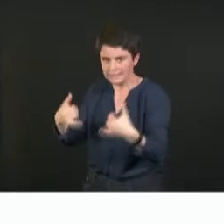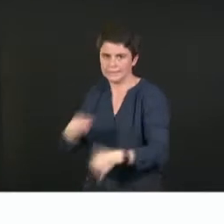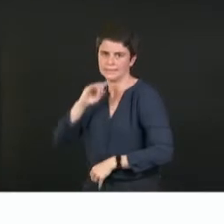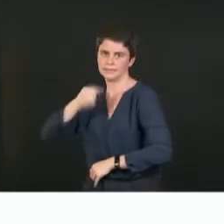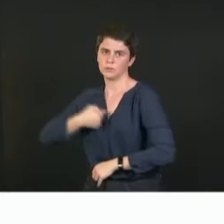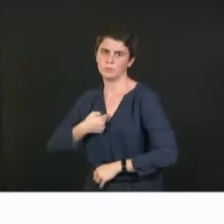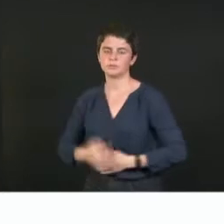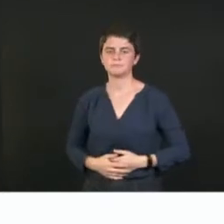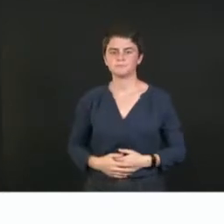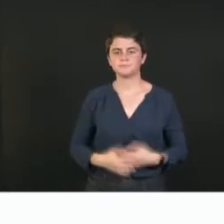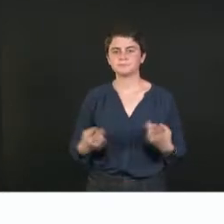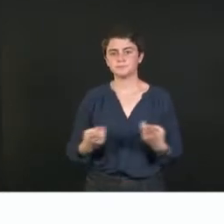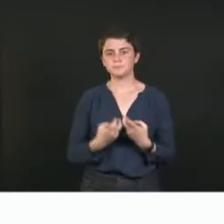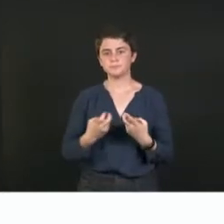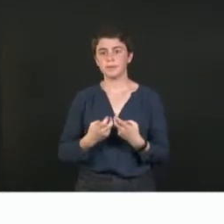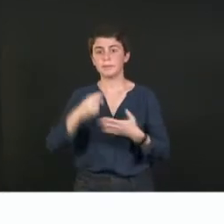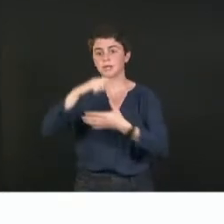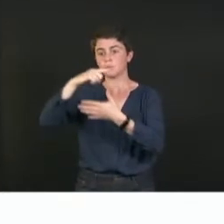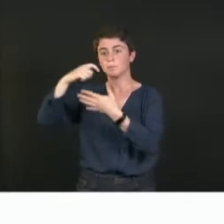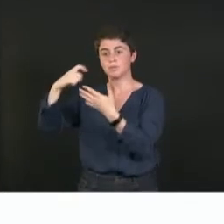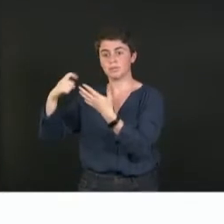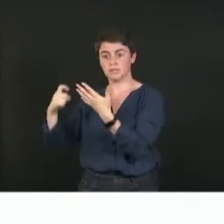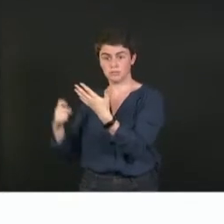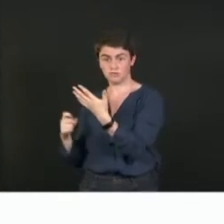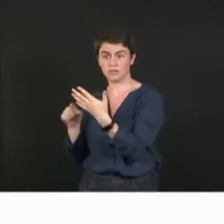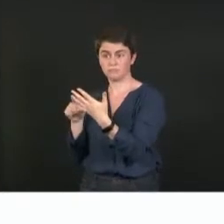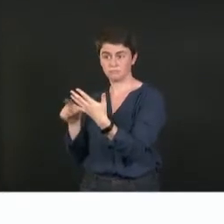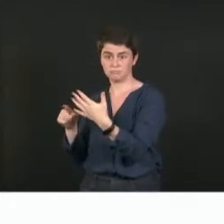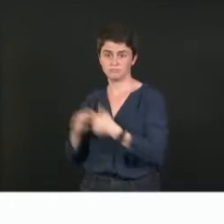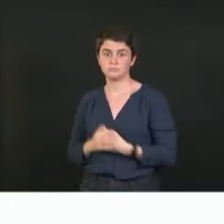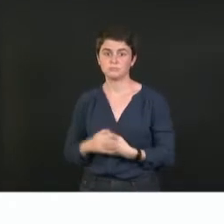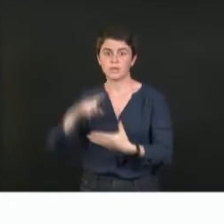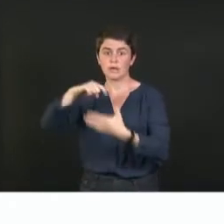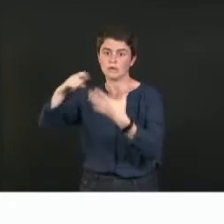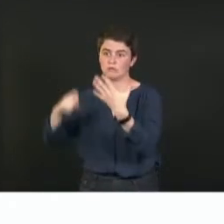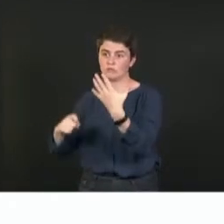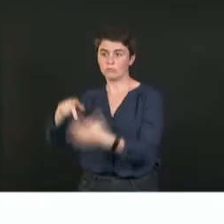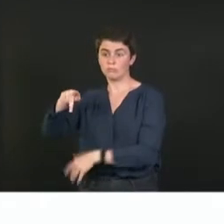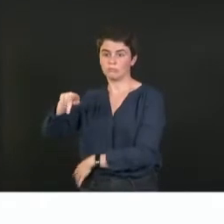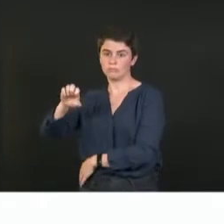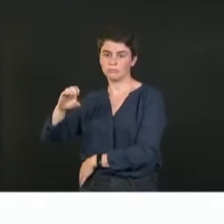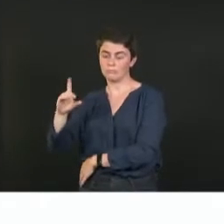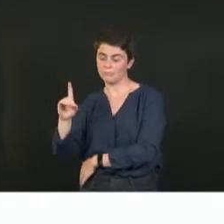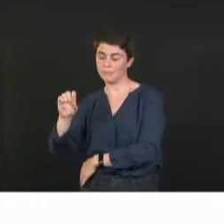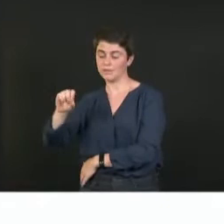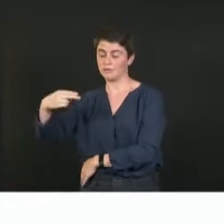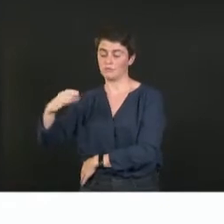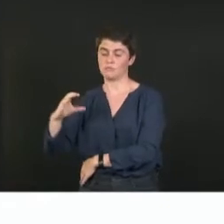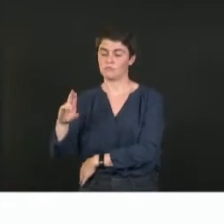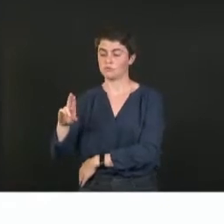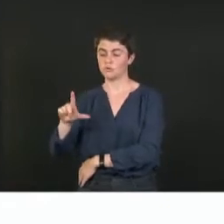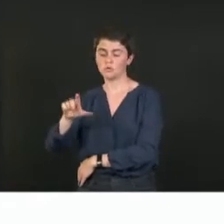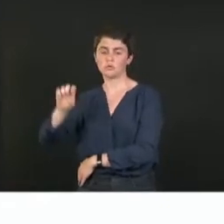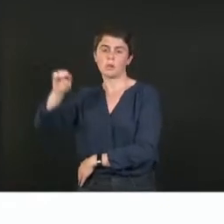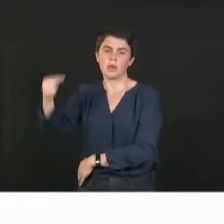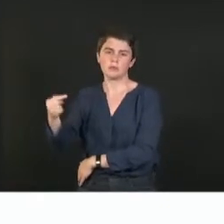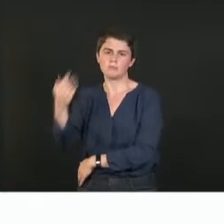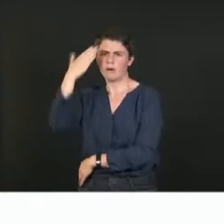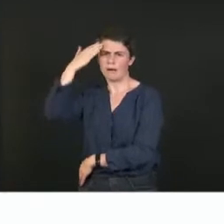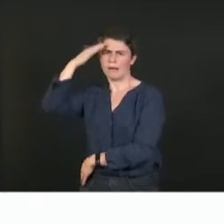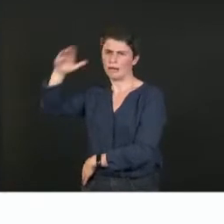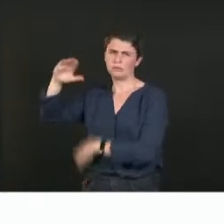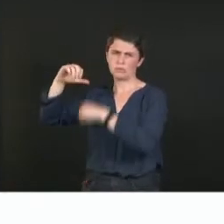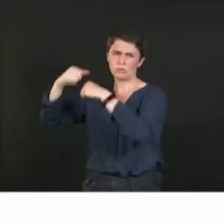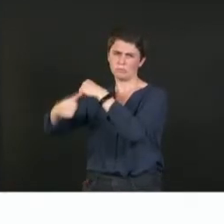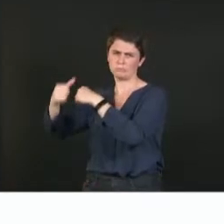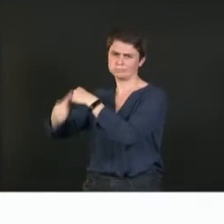des alternatives, par exemple le chêne. Là, je vous ai fait l'exemple du chêne pédonculé. Il y a d'autres essences, d'autres variétés de chêne. Le chêne Cécile,